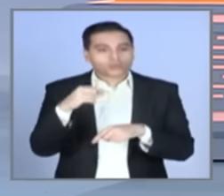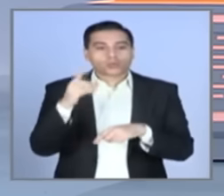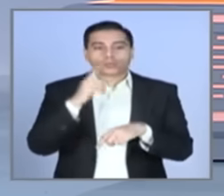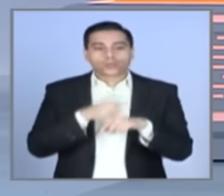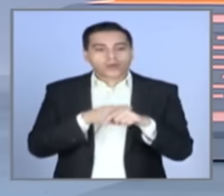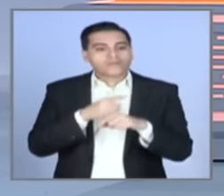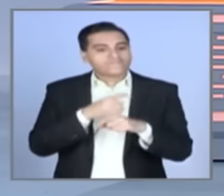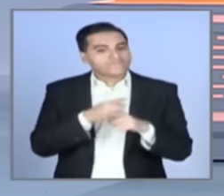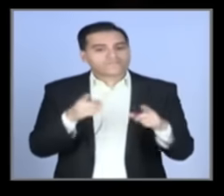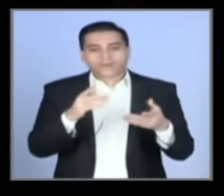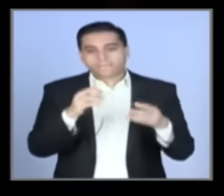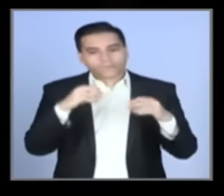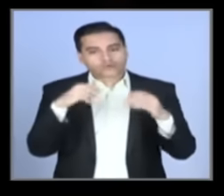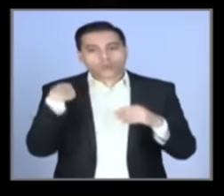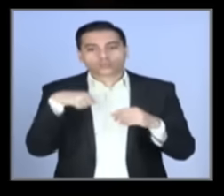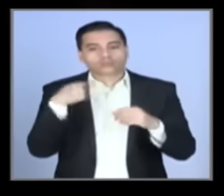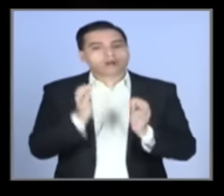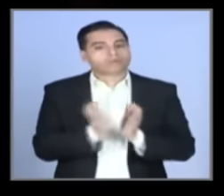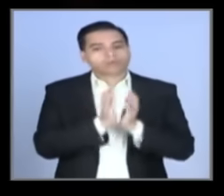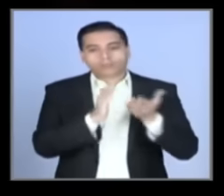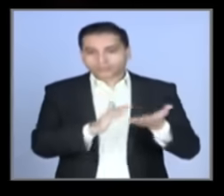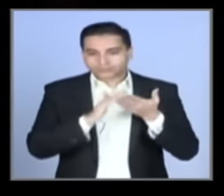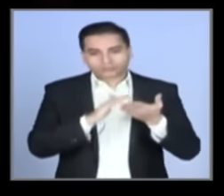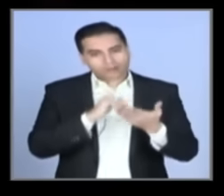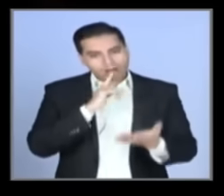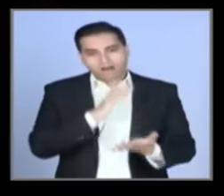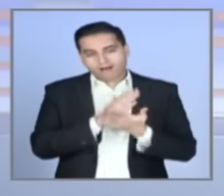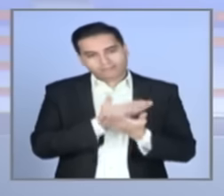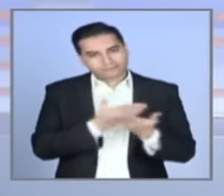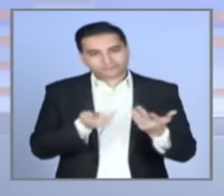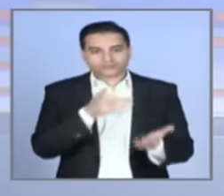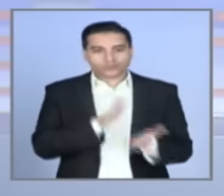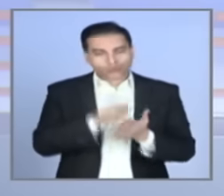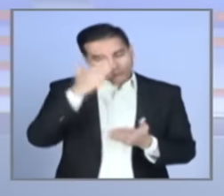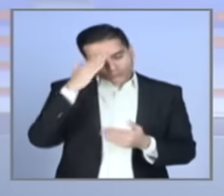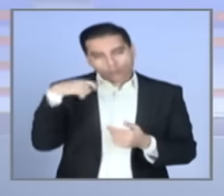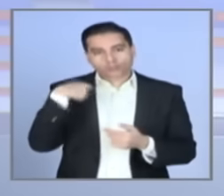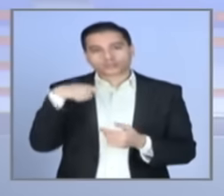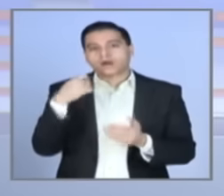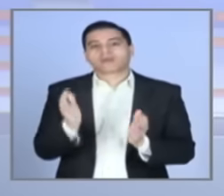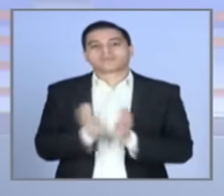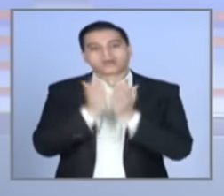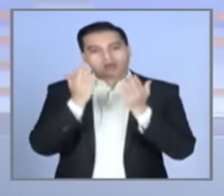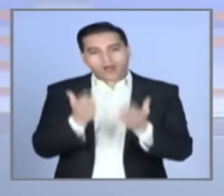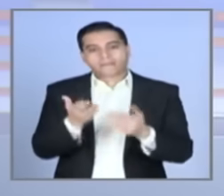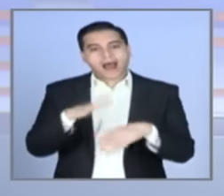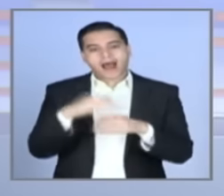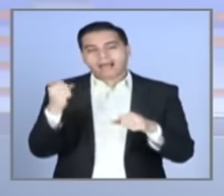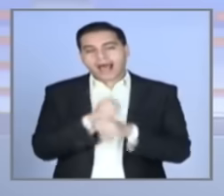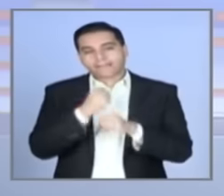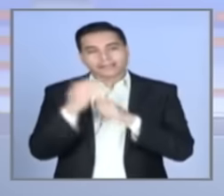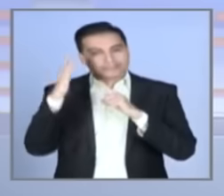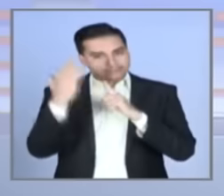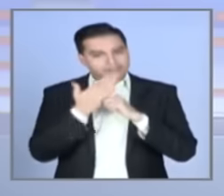يعني ما شاء الله، وزاره التضامن عموما. الحقيقه اول وزاره فرصه ان احنا نشكر وزاره التضامن الاجتماعي على